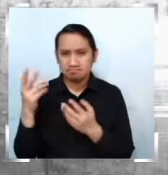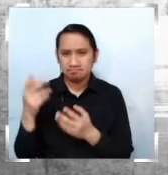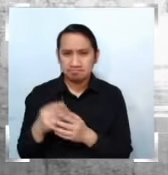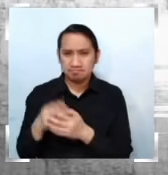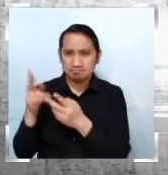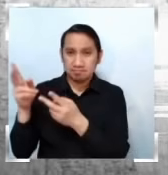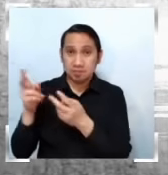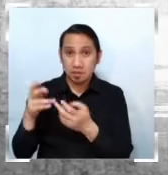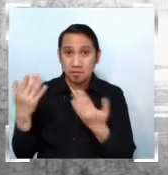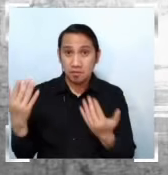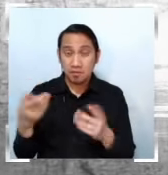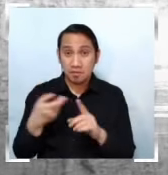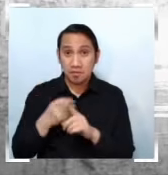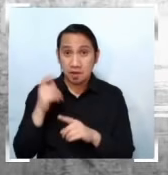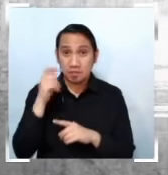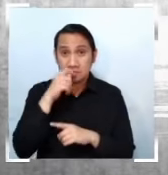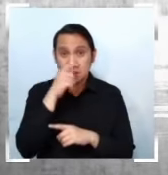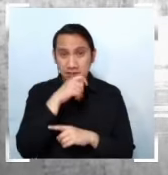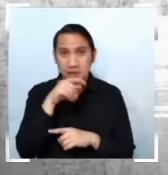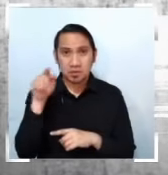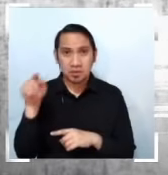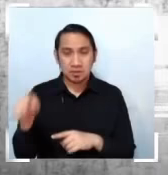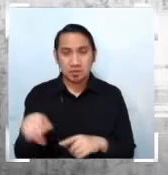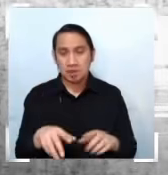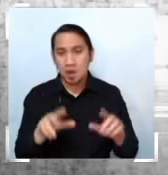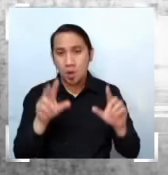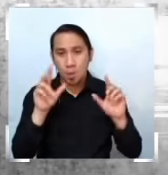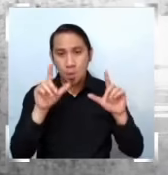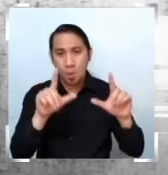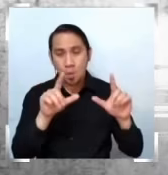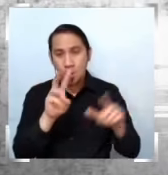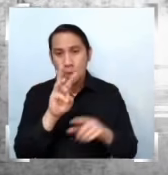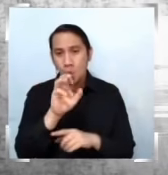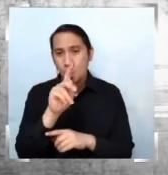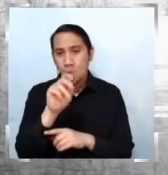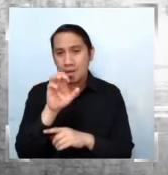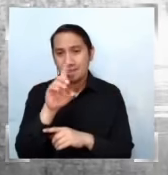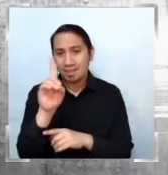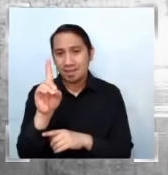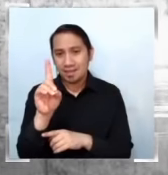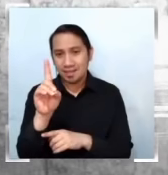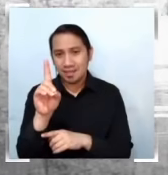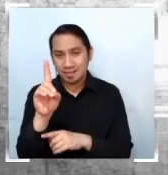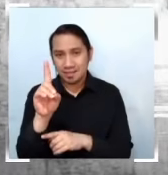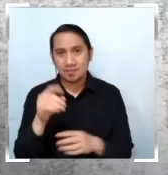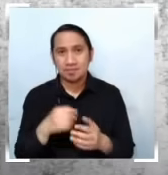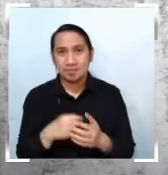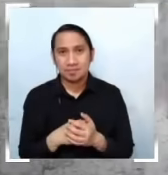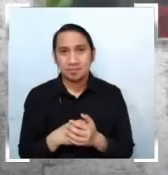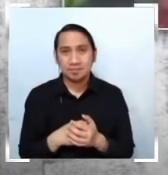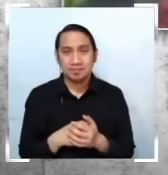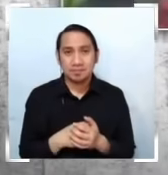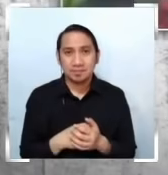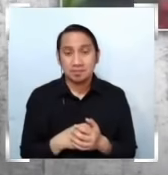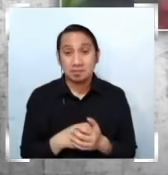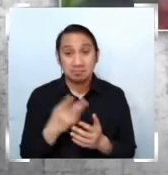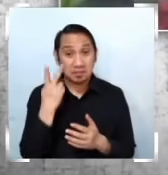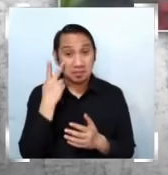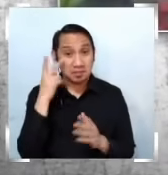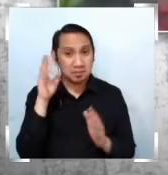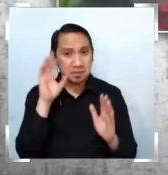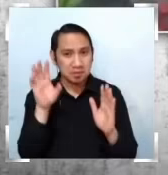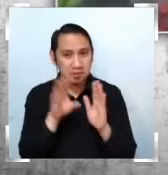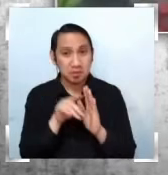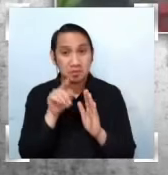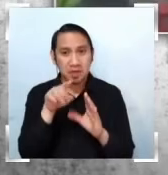Taiwan, wanted para sa stock manipulation ang chairman ng Fullwind Group International na si Zheng Bingqiang. Siya ang kasama ni Yang sa larawang ito